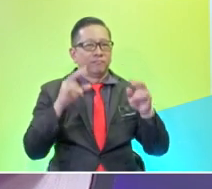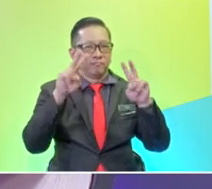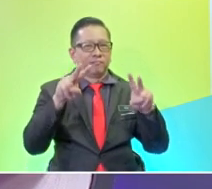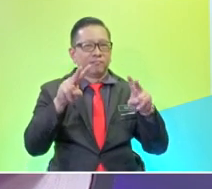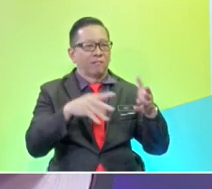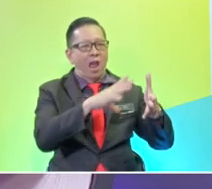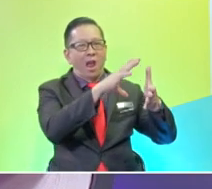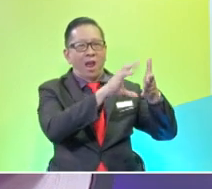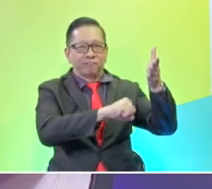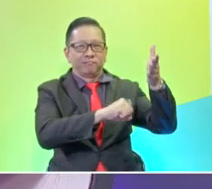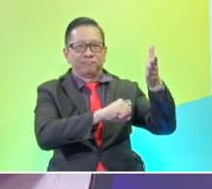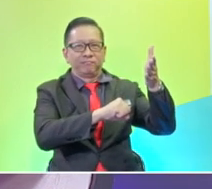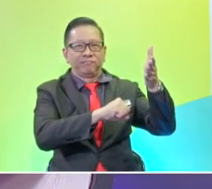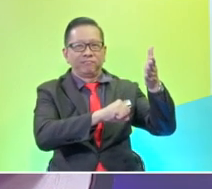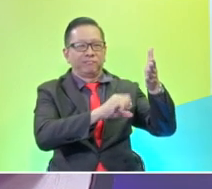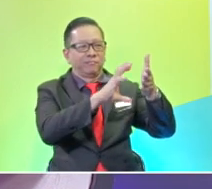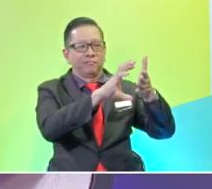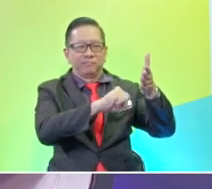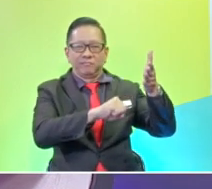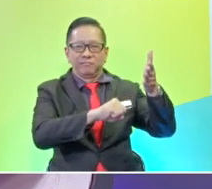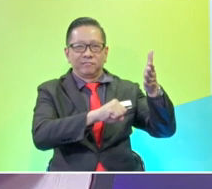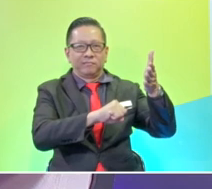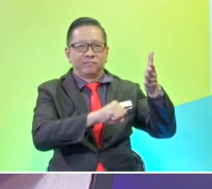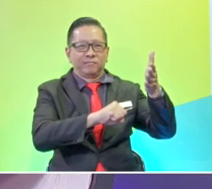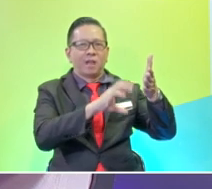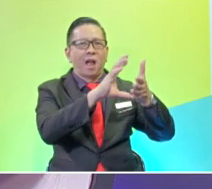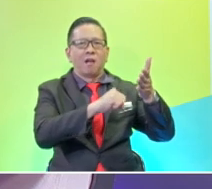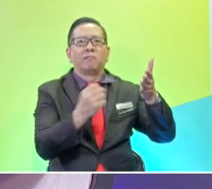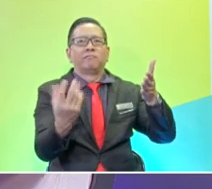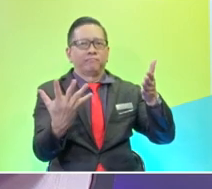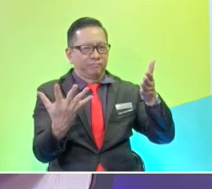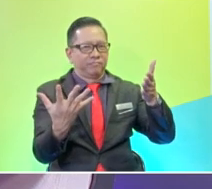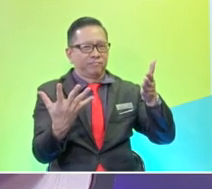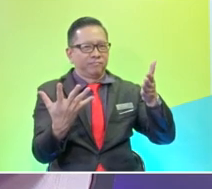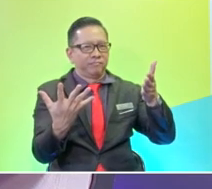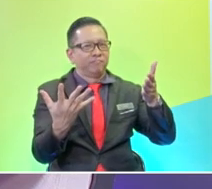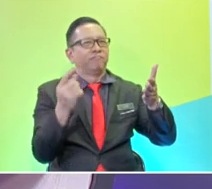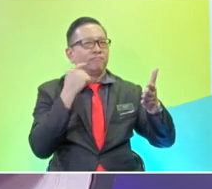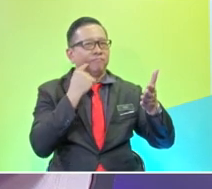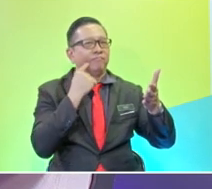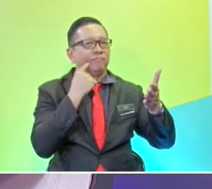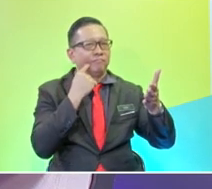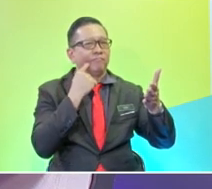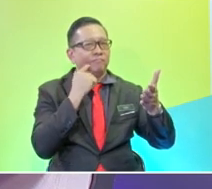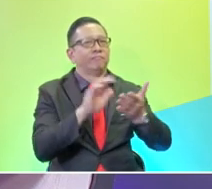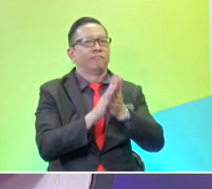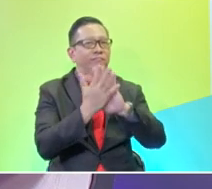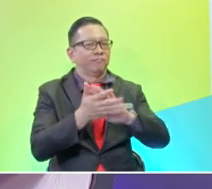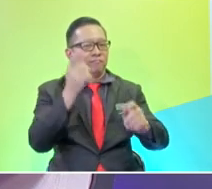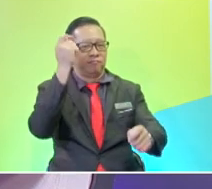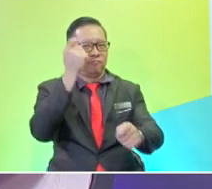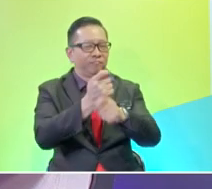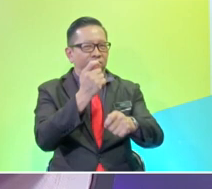tolak ah kita nak tolak kita ndak tolak berapa ini kawan-kawan hmm jadi bagaimana menentukan